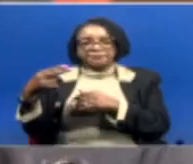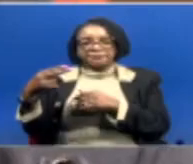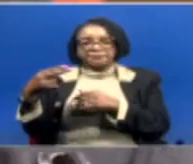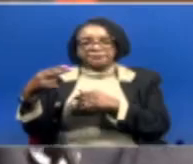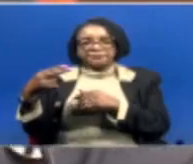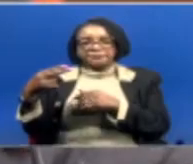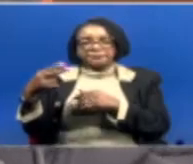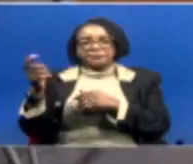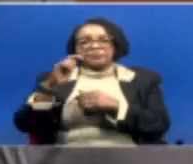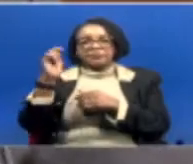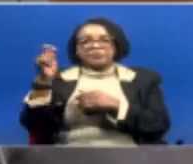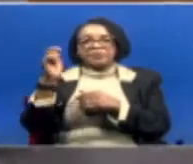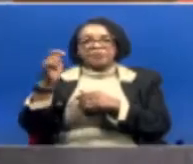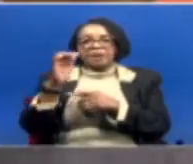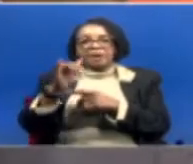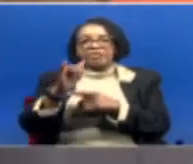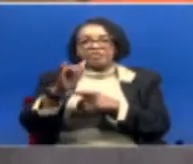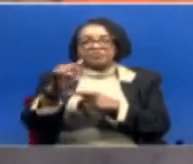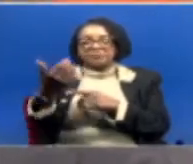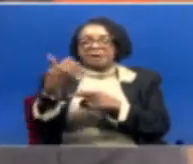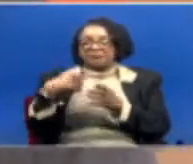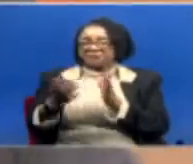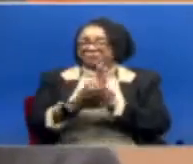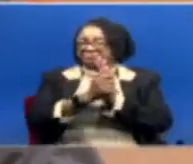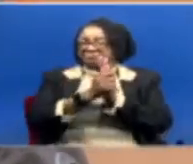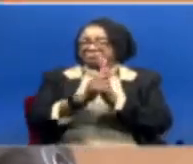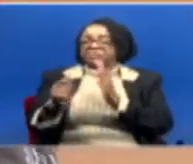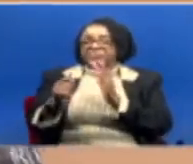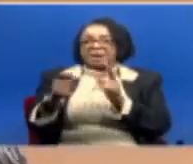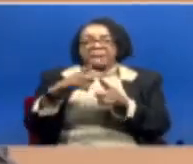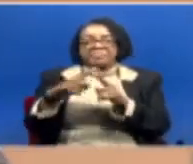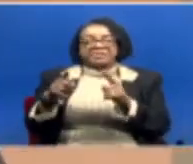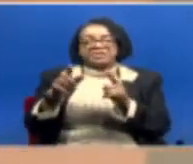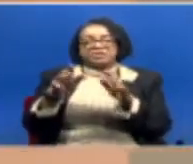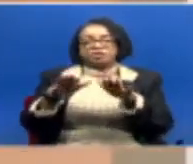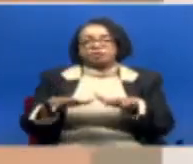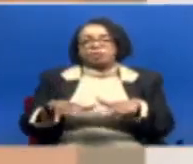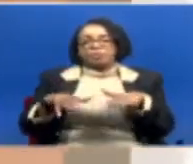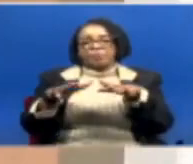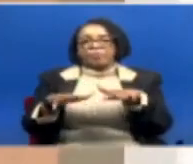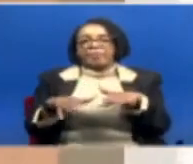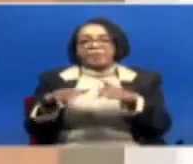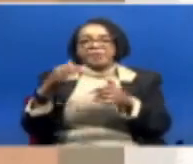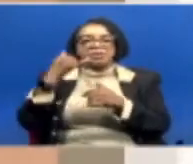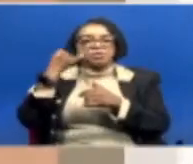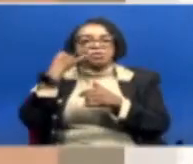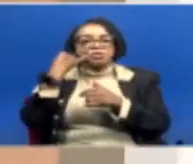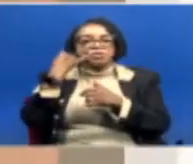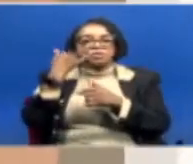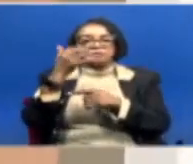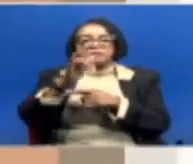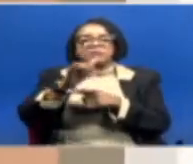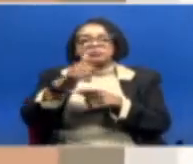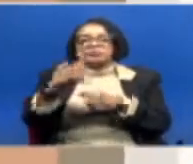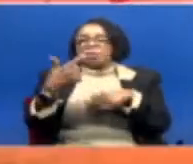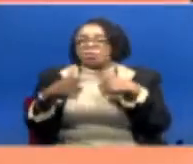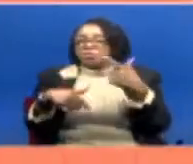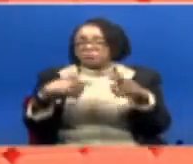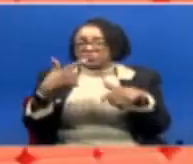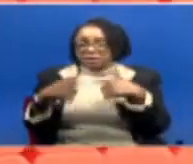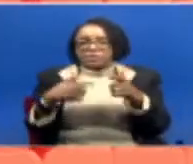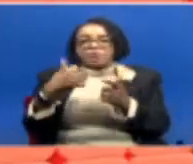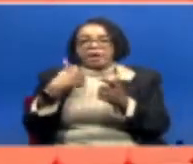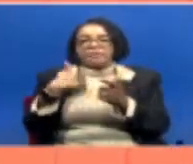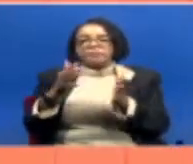Nchini Kenya, mchezo huu umepata umaarufu lakini kwa kasi ndogo. Na katika mji wa Nakuru, mchezo huu unaendelea kupokelewa na kizazi